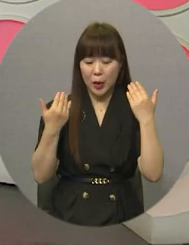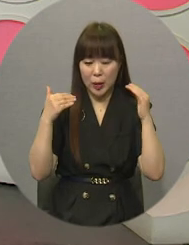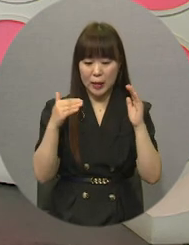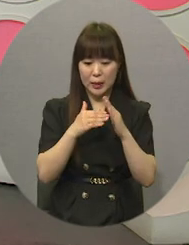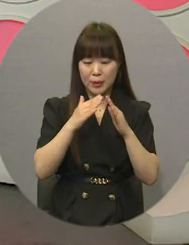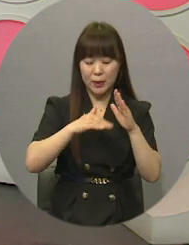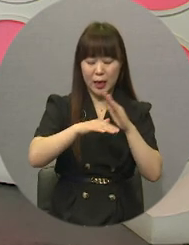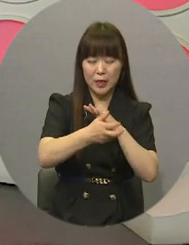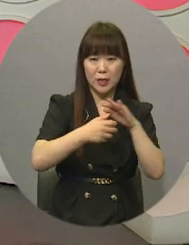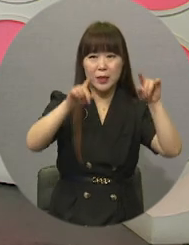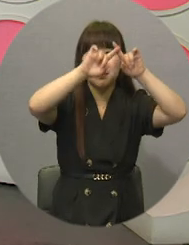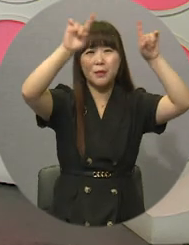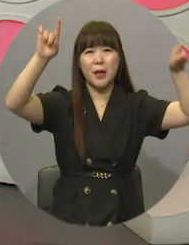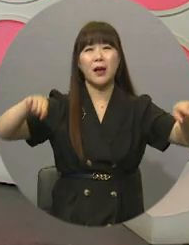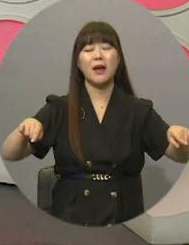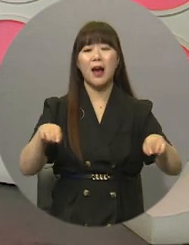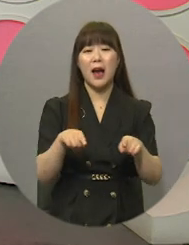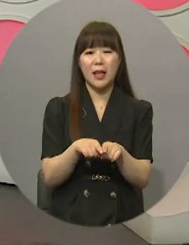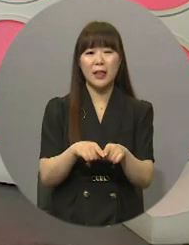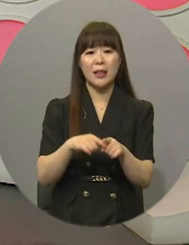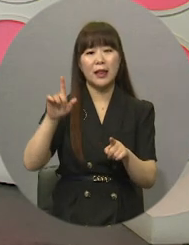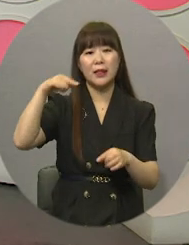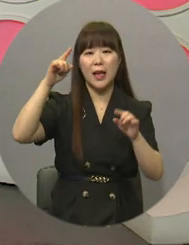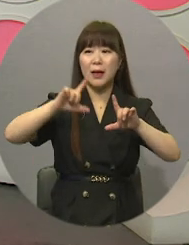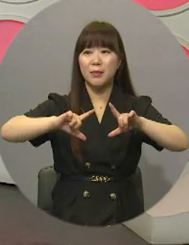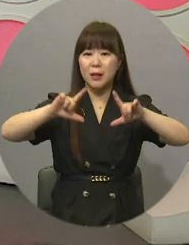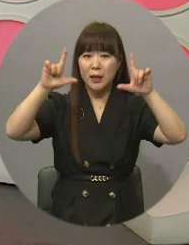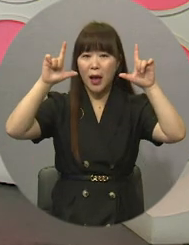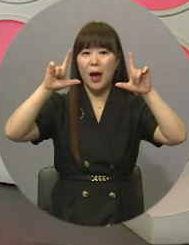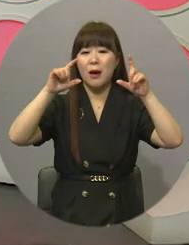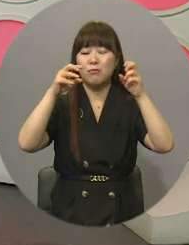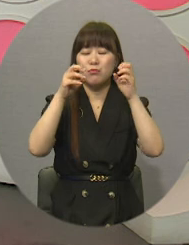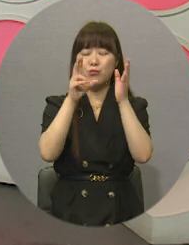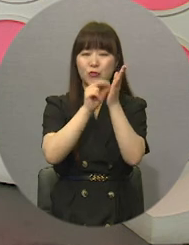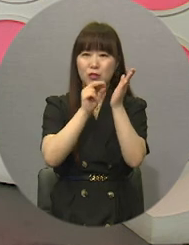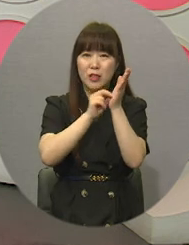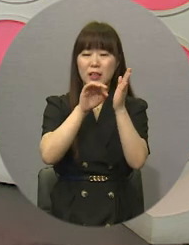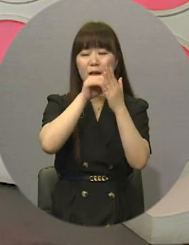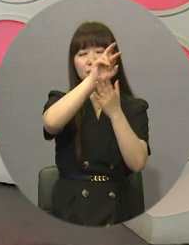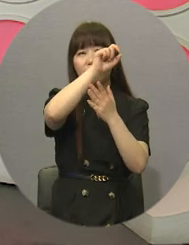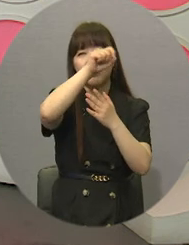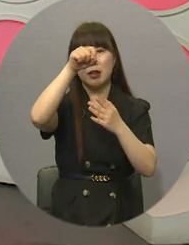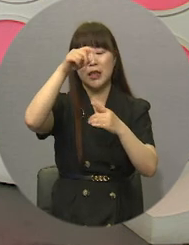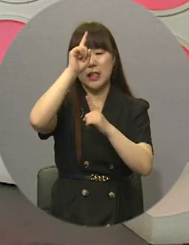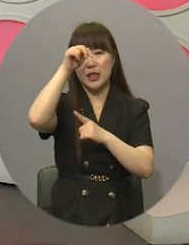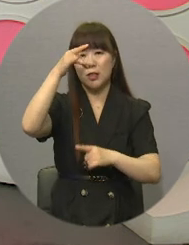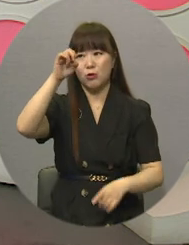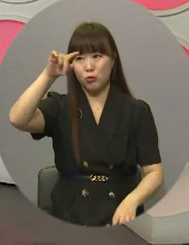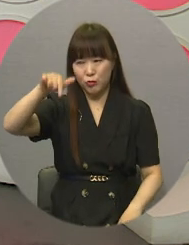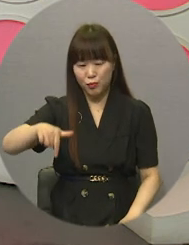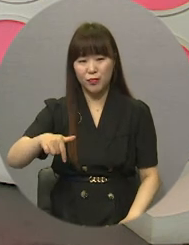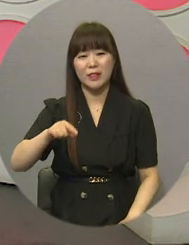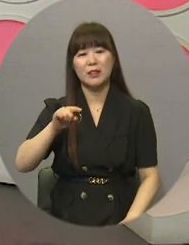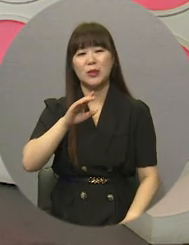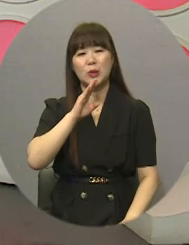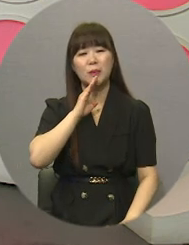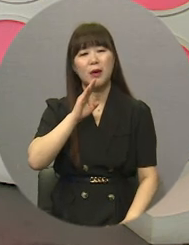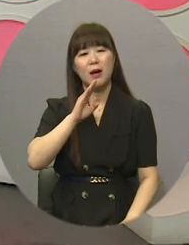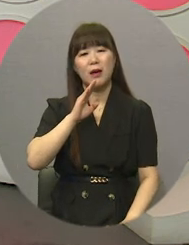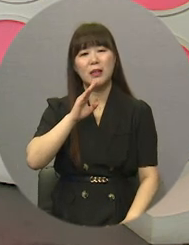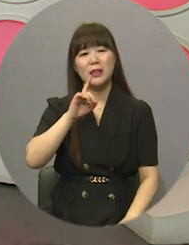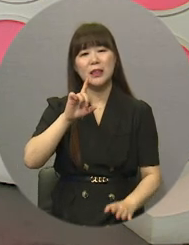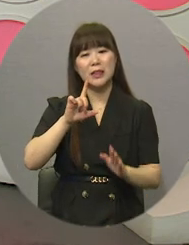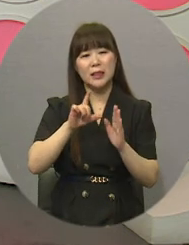학교 하기 전에 칠판에 빼곡하게 다음날 문제풀이를 써놓았던 이종순. 그 시절